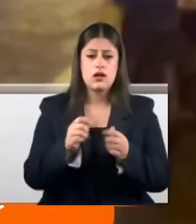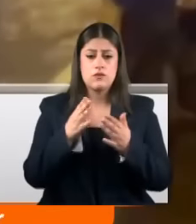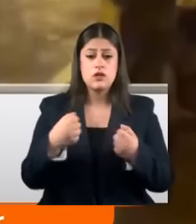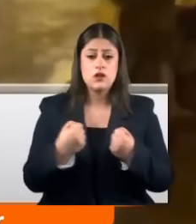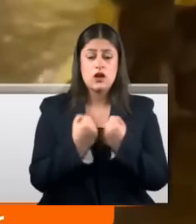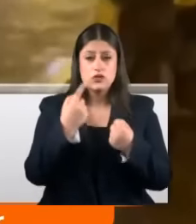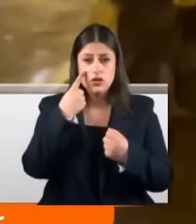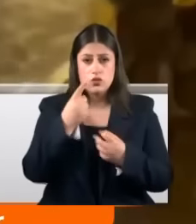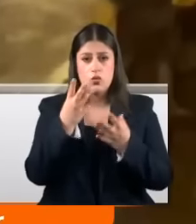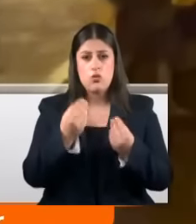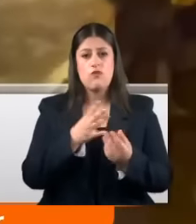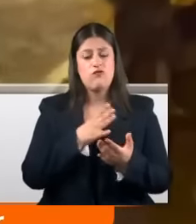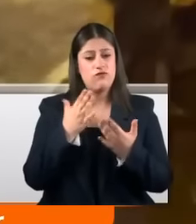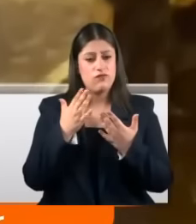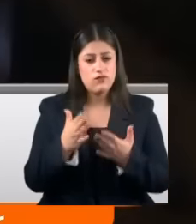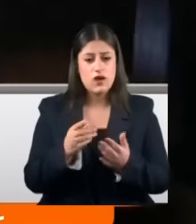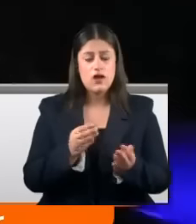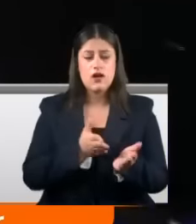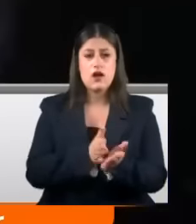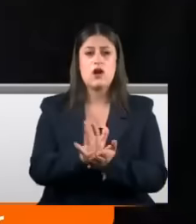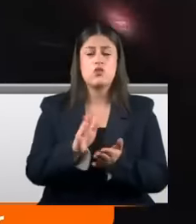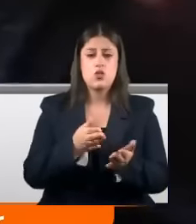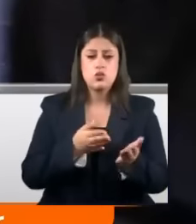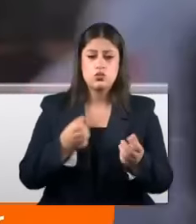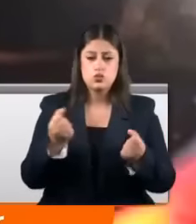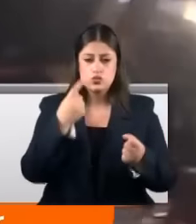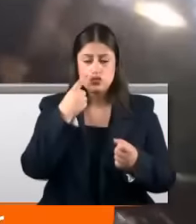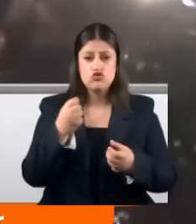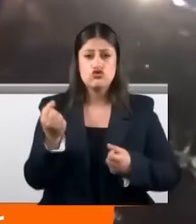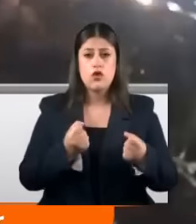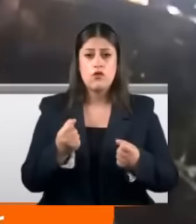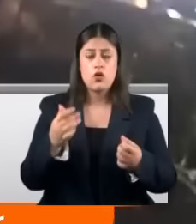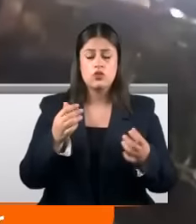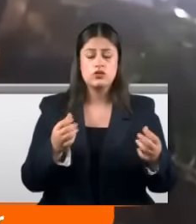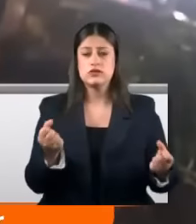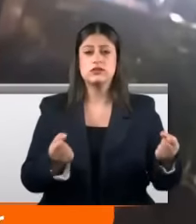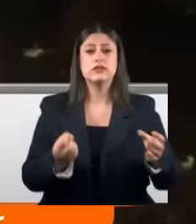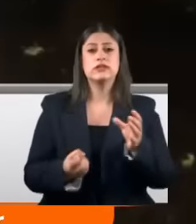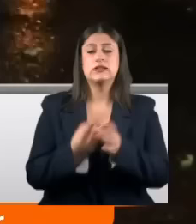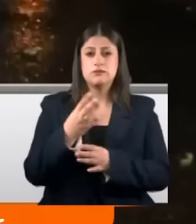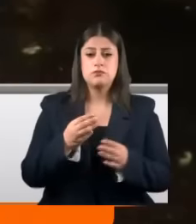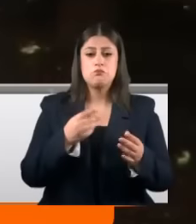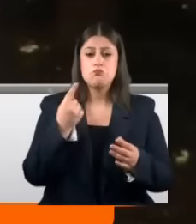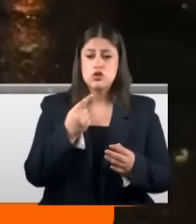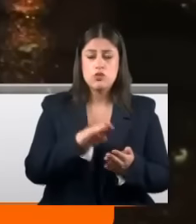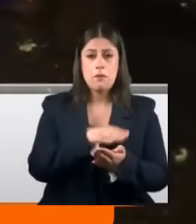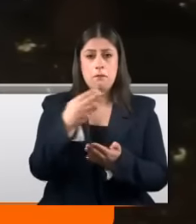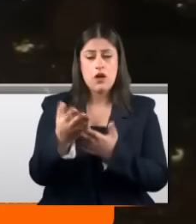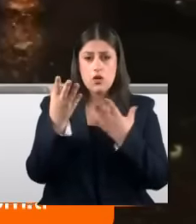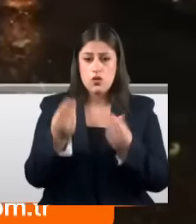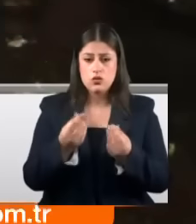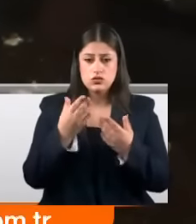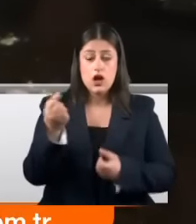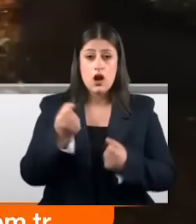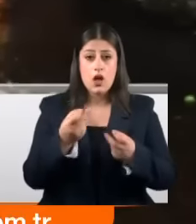Kazalara da yol açtı sağanak. Kayganlaşan yolda şoförünün kontrolünden çıkan midibüs yan yattı. Aracın boş olması